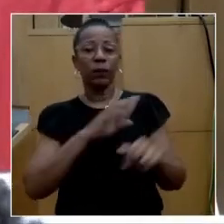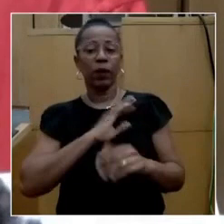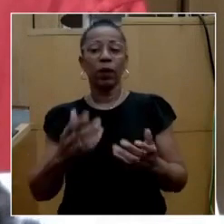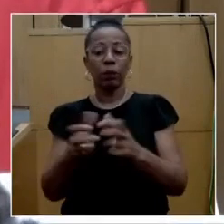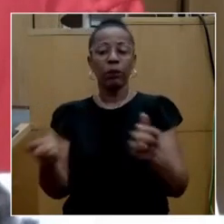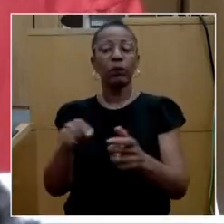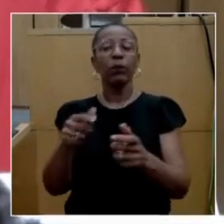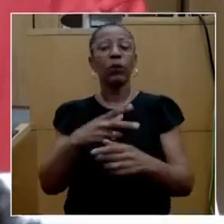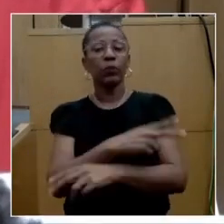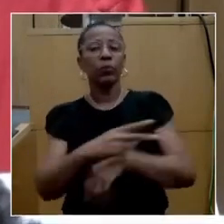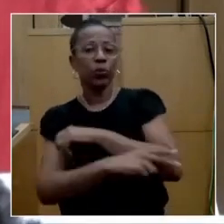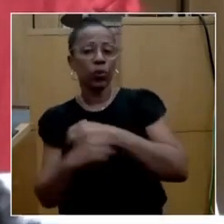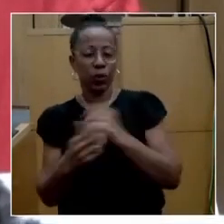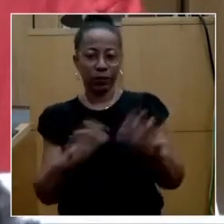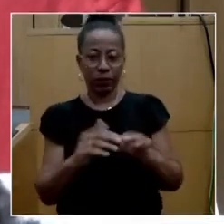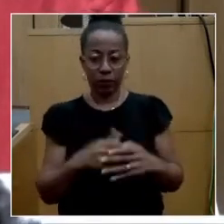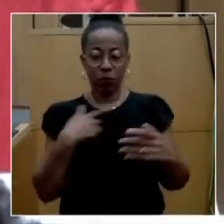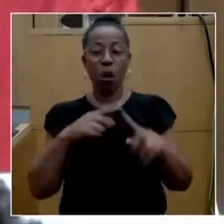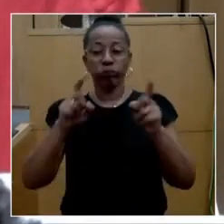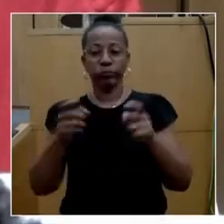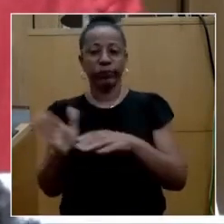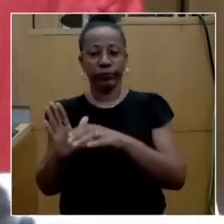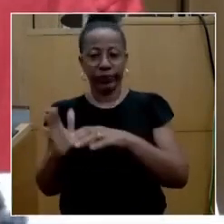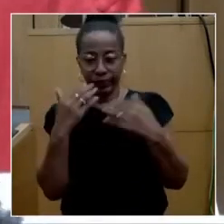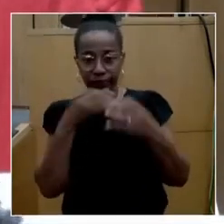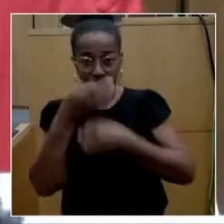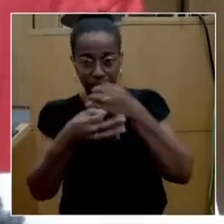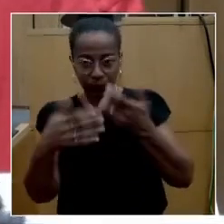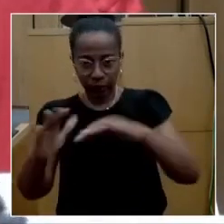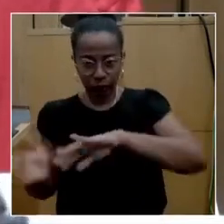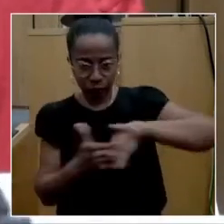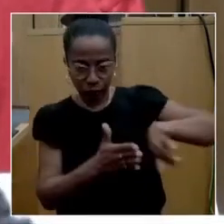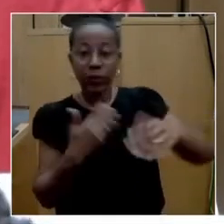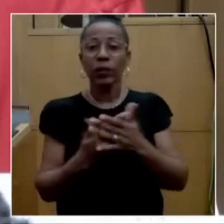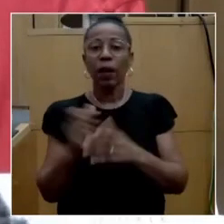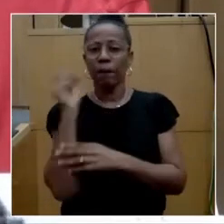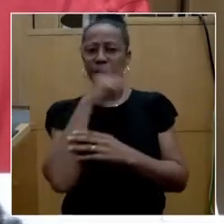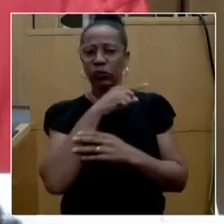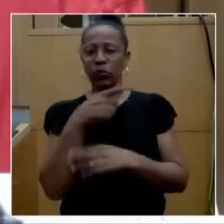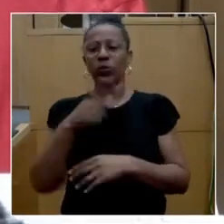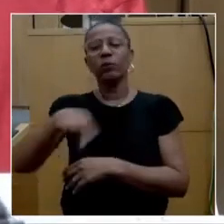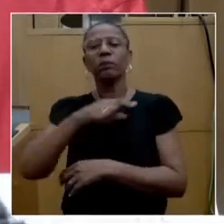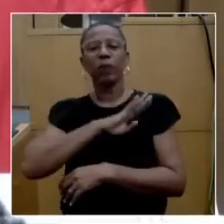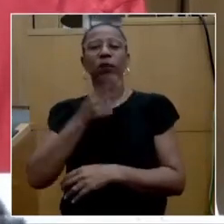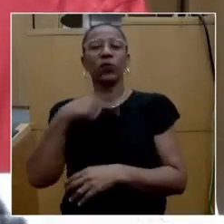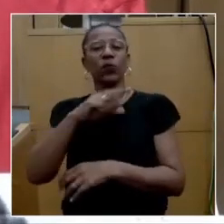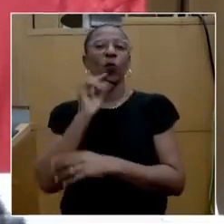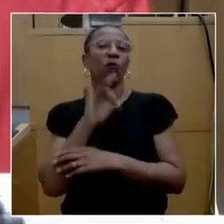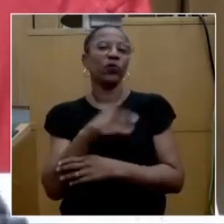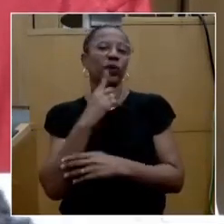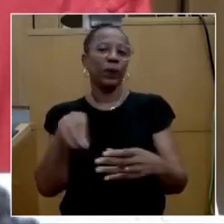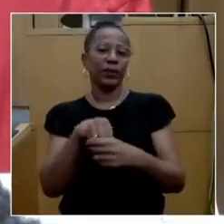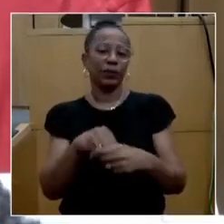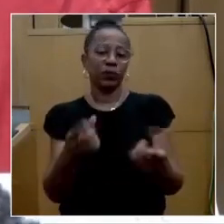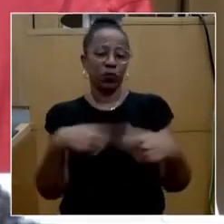ferme la parenthèse. C'est la raison, ce mensonge qui a fait que nous avons refusé de participer à cette fameuse commission ad hoc parce que nous ne